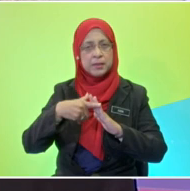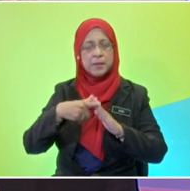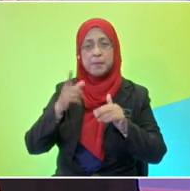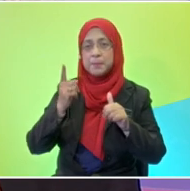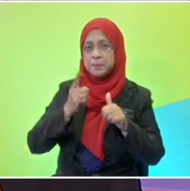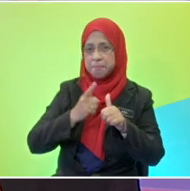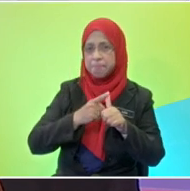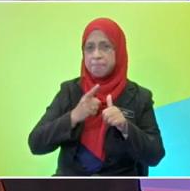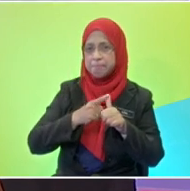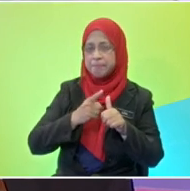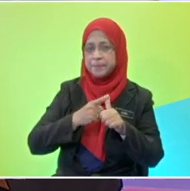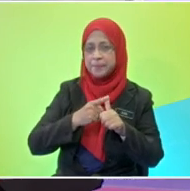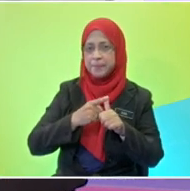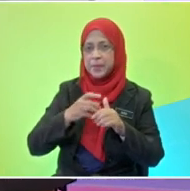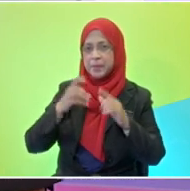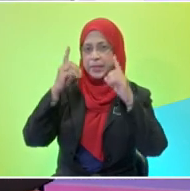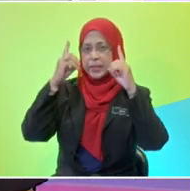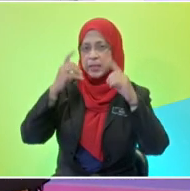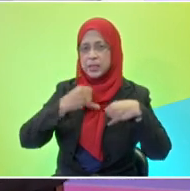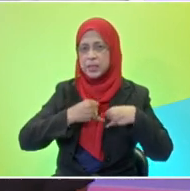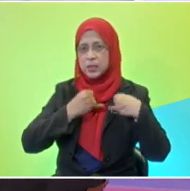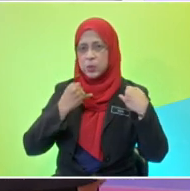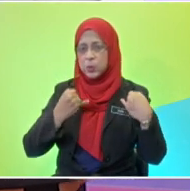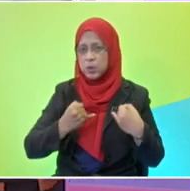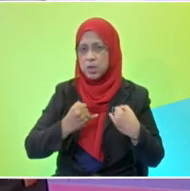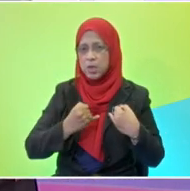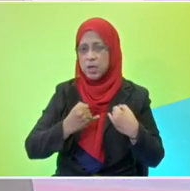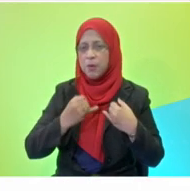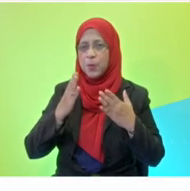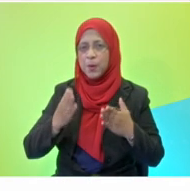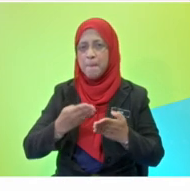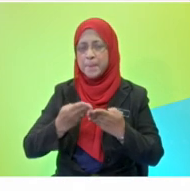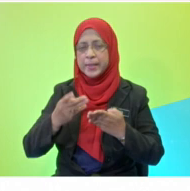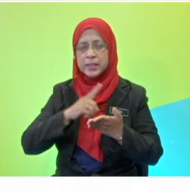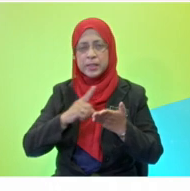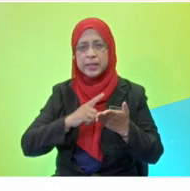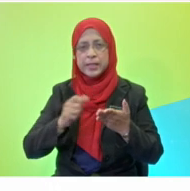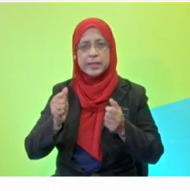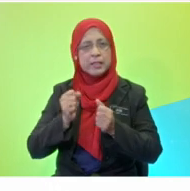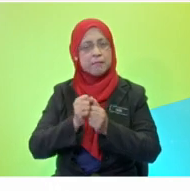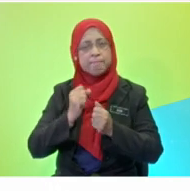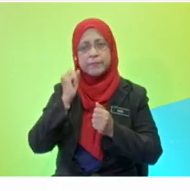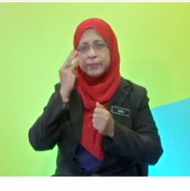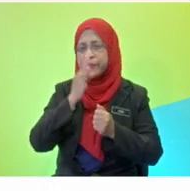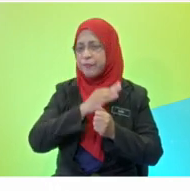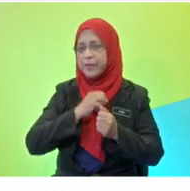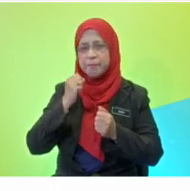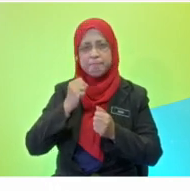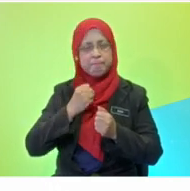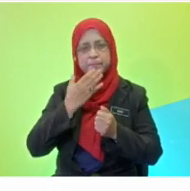pertama mendidik jiwa ya mendidik jiwa orang yang memberi zakat itu dengan sifat pemurah dan juga